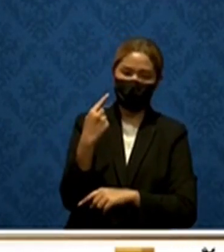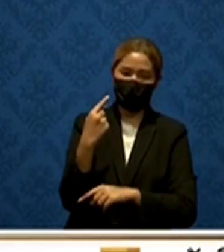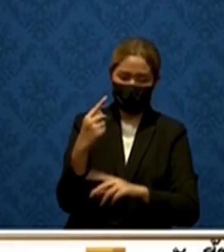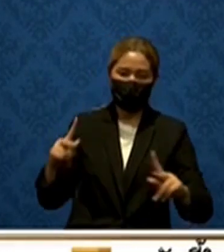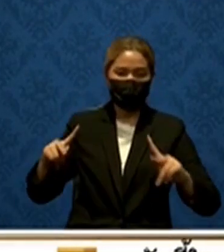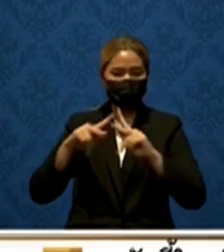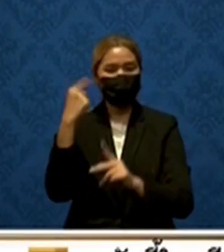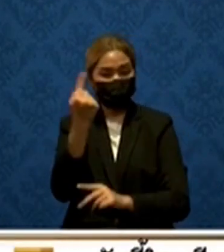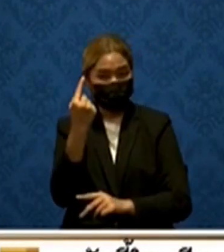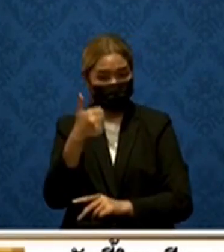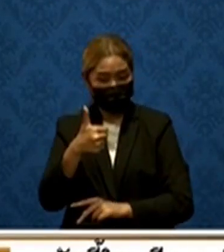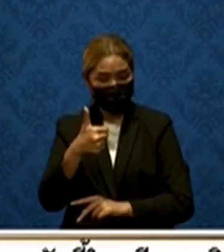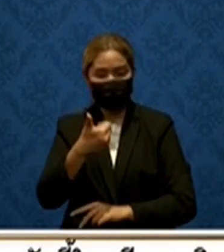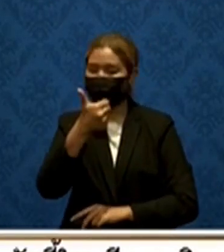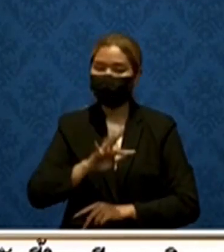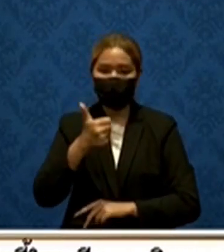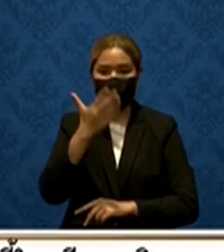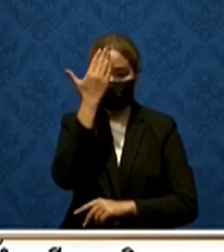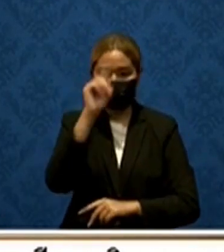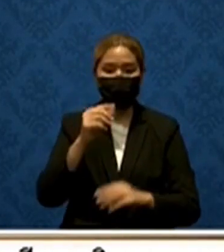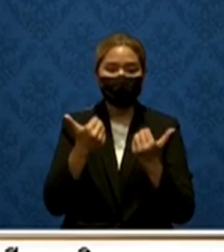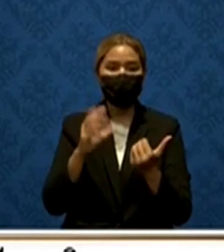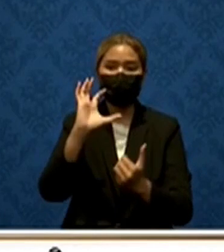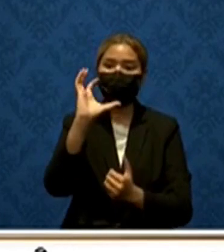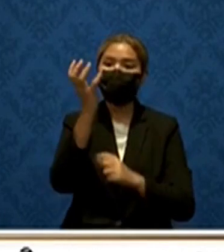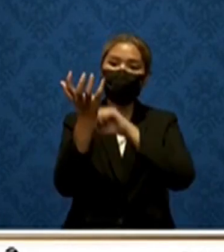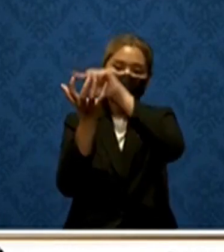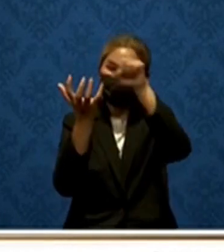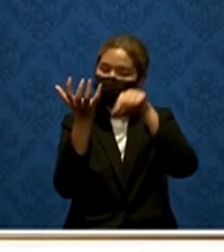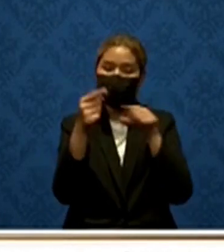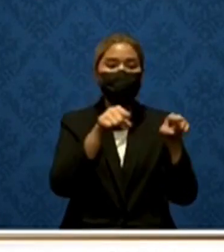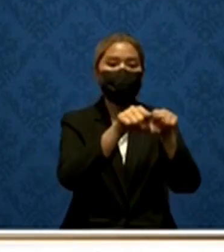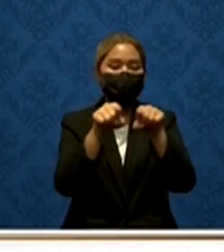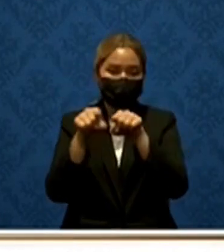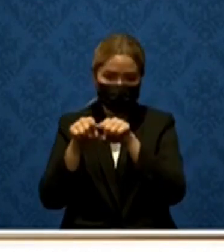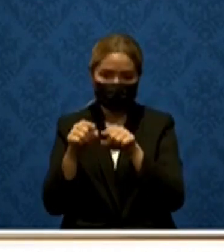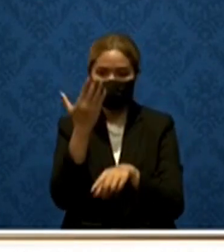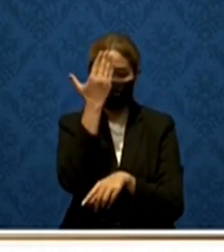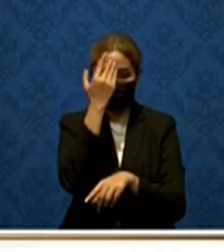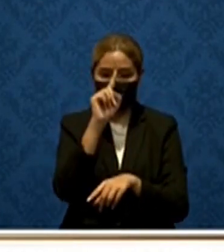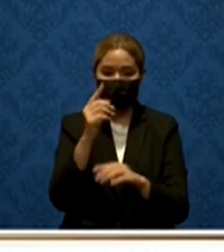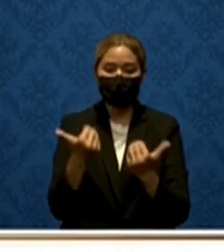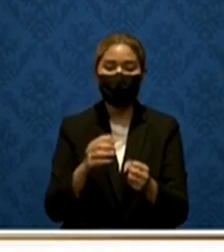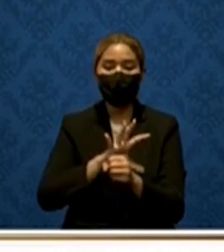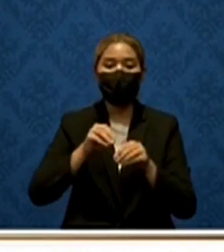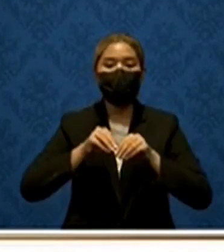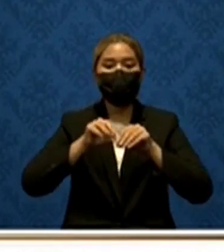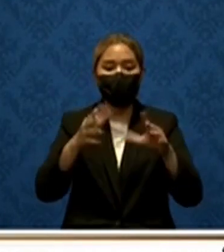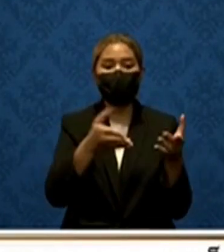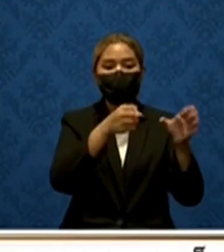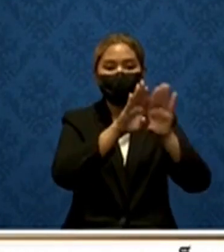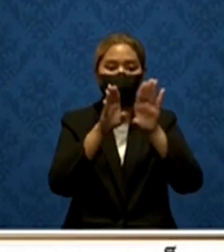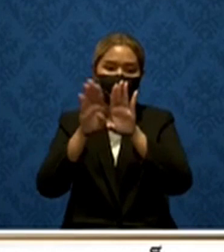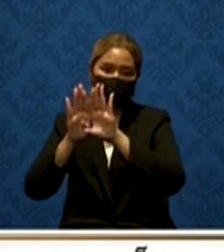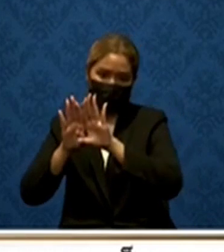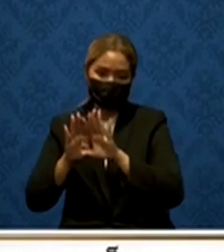กไม่ได้มันเป็ทั่วโลกเพราะการล็อกดาวประเทศการปิดประเทศแต่เมอเปิดประเทศมาไรผมมนใจวาทองเที่ว